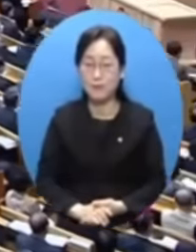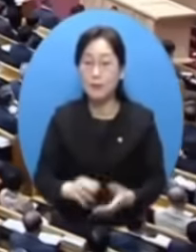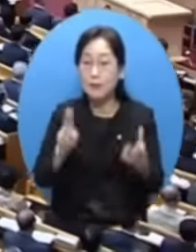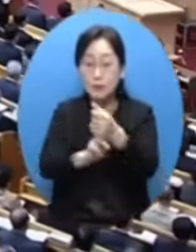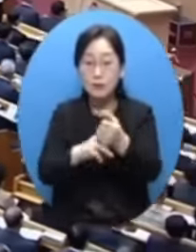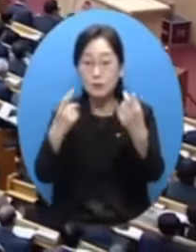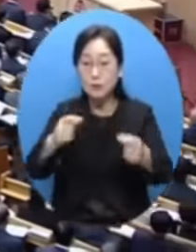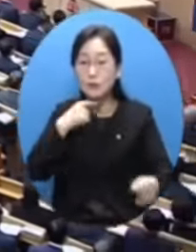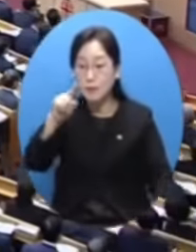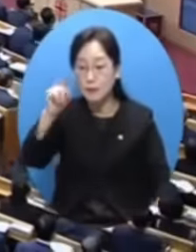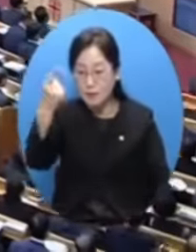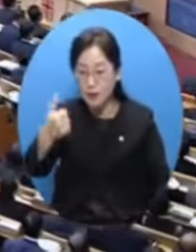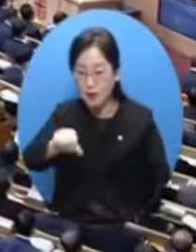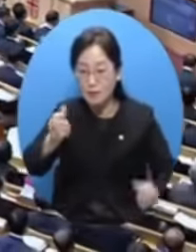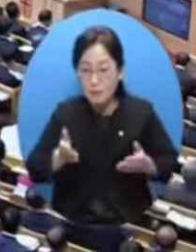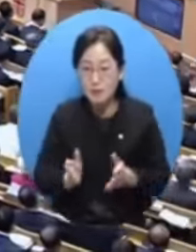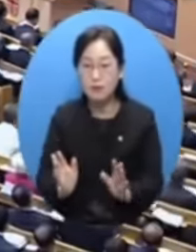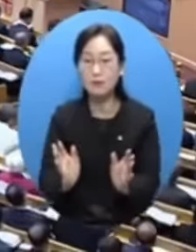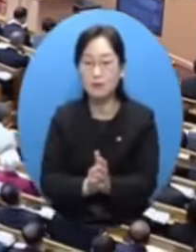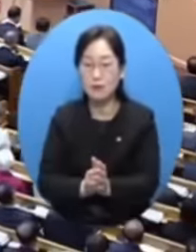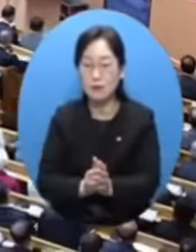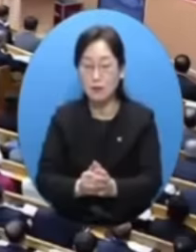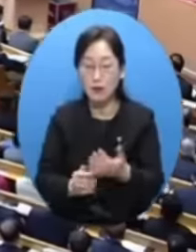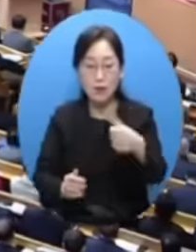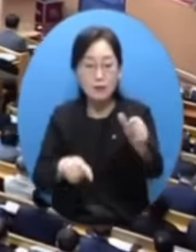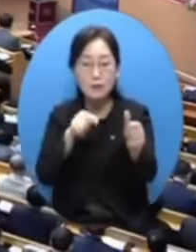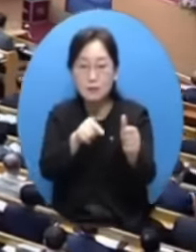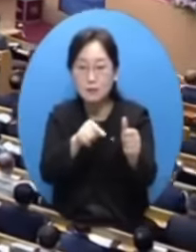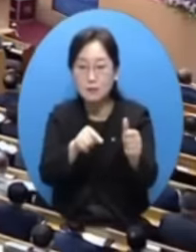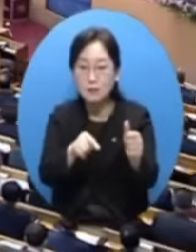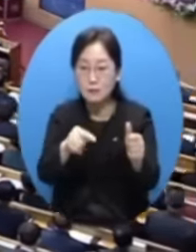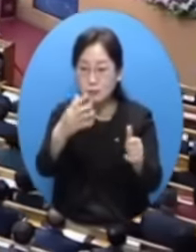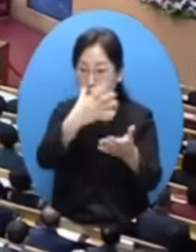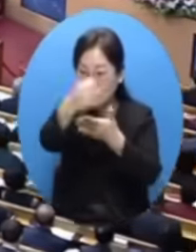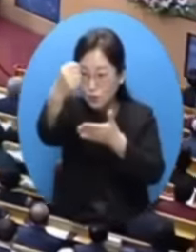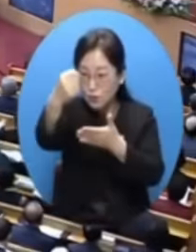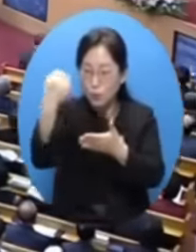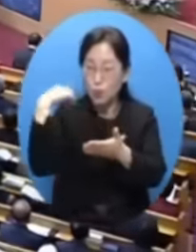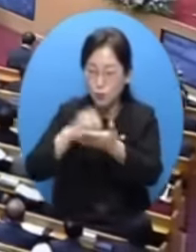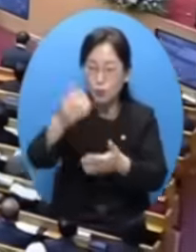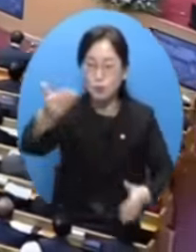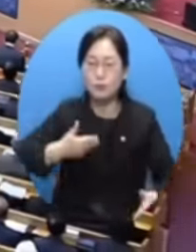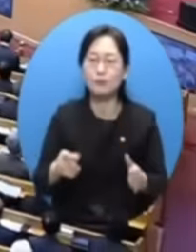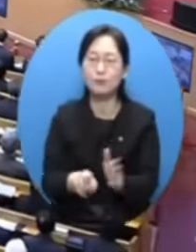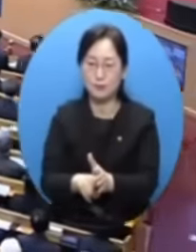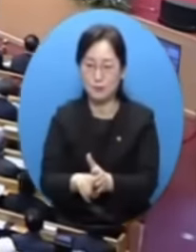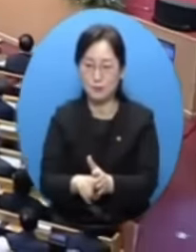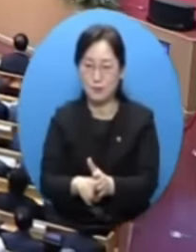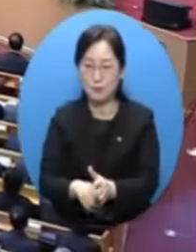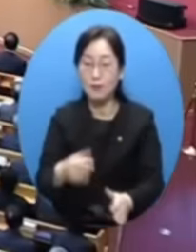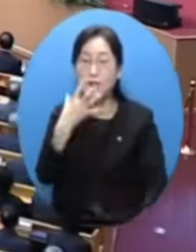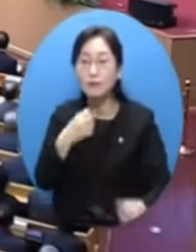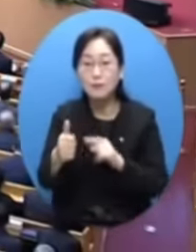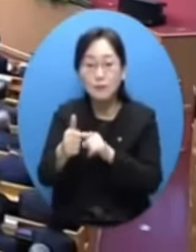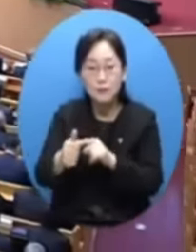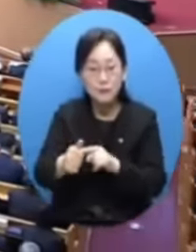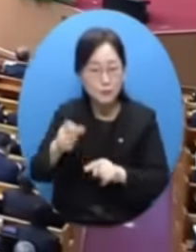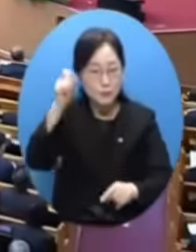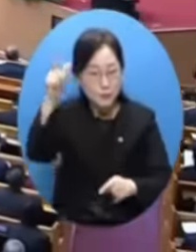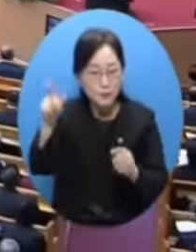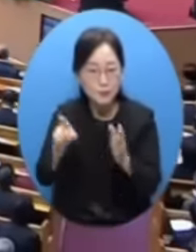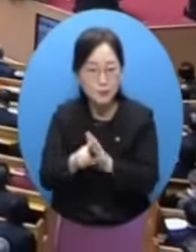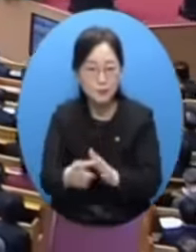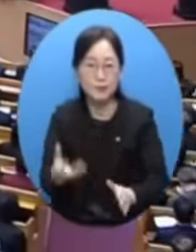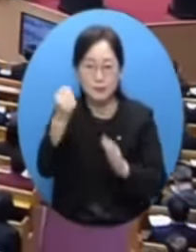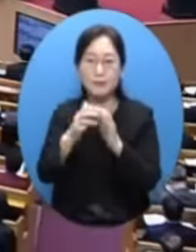기적적으로 100세의 이 아들을 낳게 되었는데 이 아들을 데려가셔도 다시 주실 것을 믿었습니다. 아브라함은 위대한 믿음의